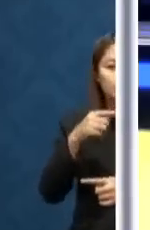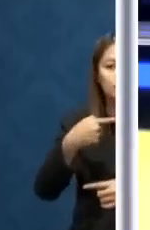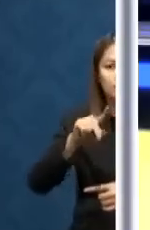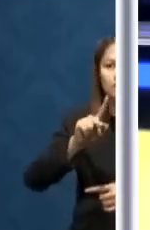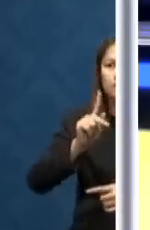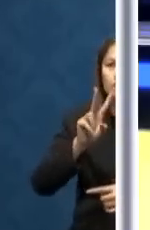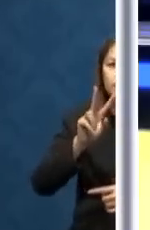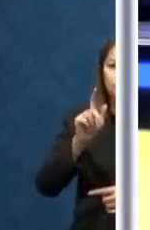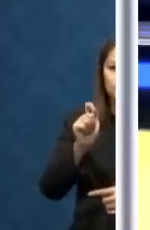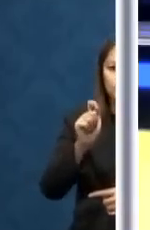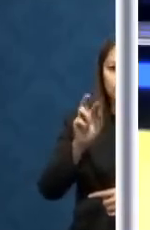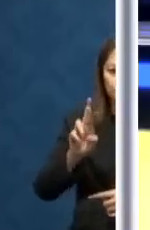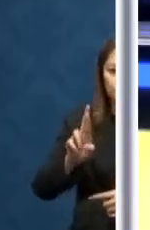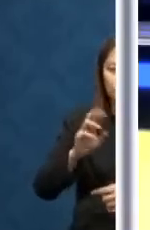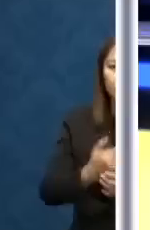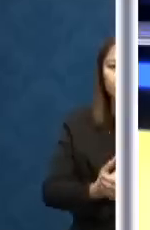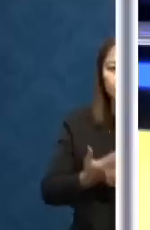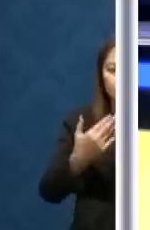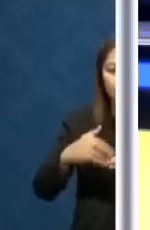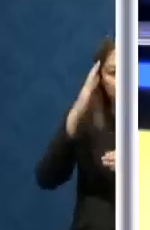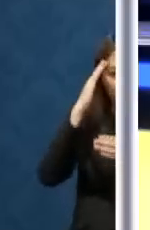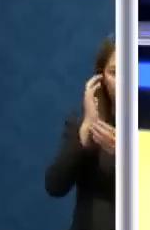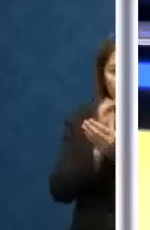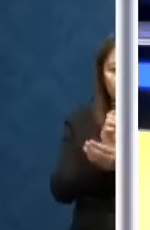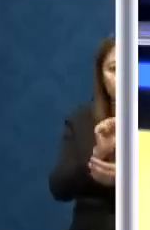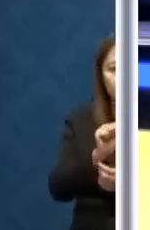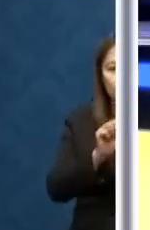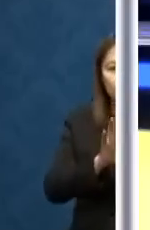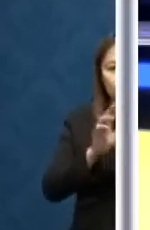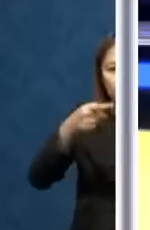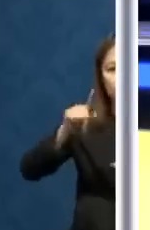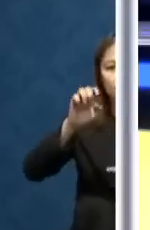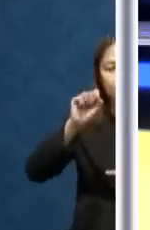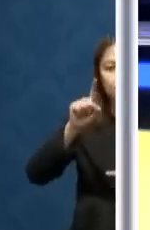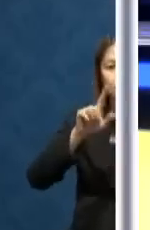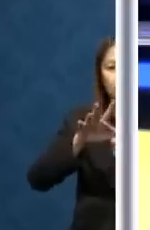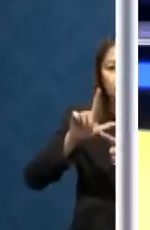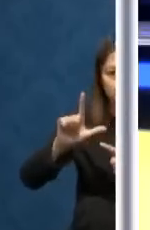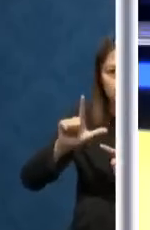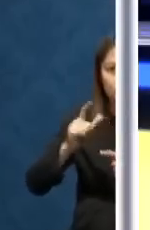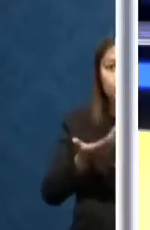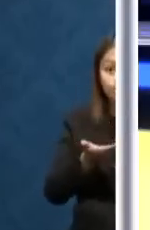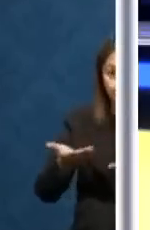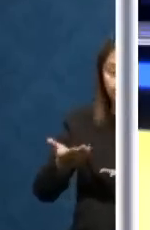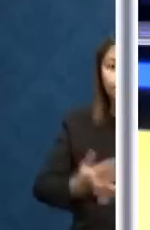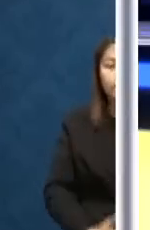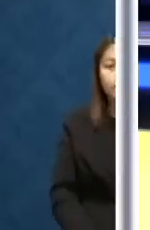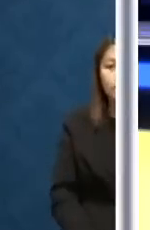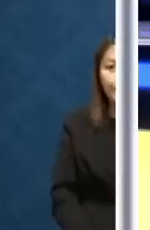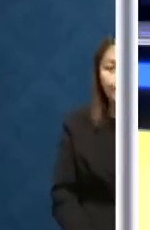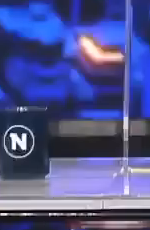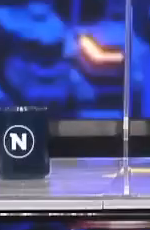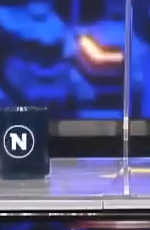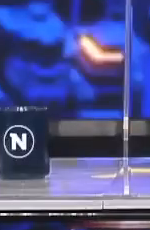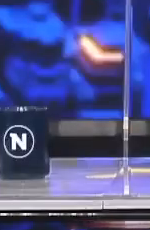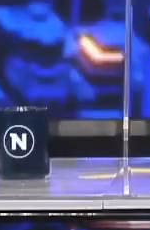ไทยซึ่งเป็นพรรคร่วมรัฐบาลต่างก็อภิปรายแล้วบอกว่าไม่เห็นด้วยกับการออกพรก.ฉบับนี้ฝ่ายค้านก็เลยบอกว่าแล้วทำ